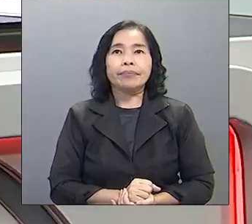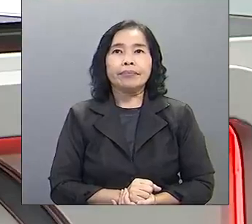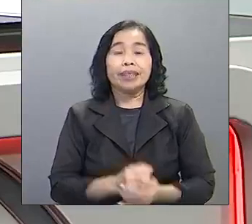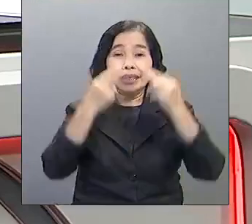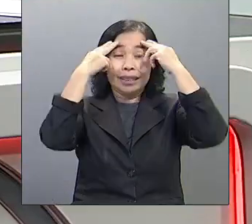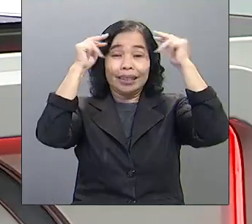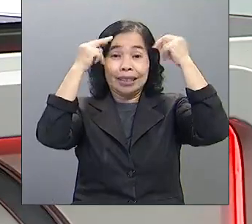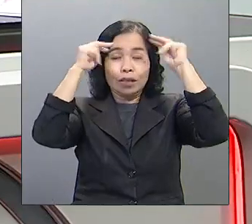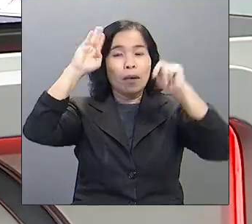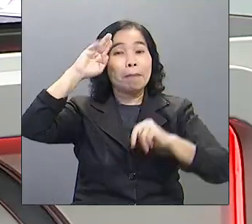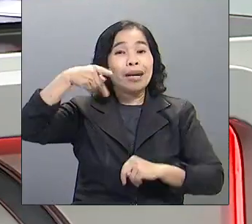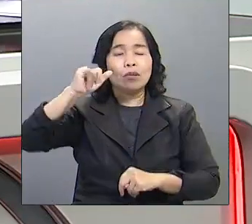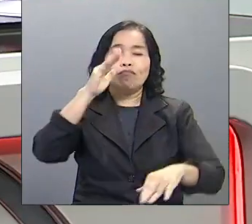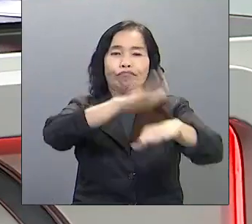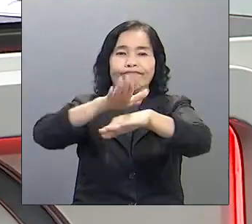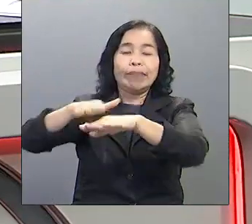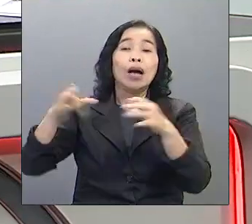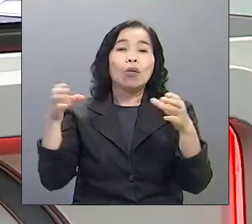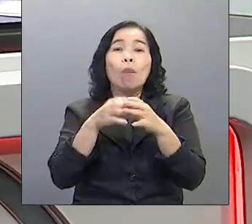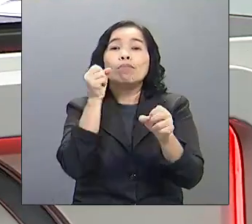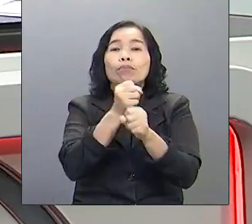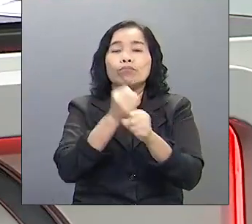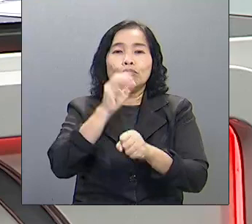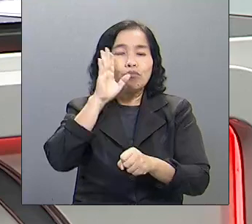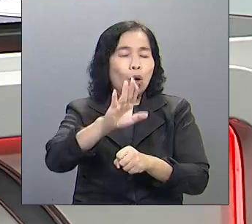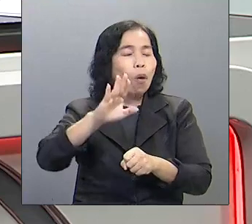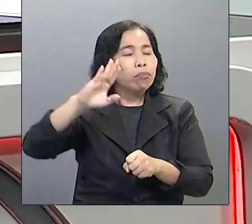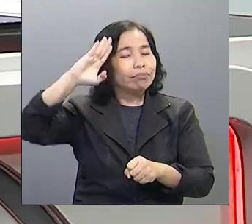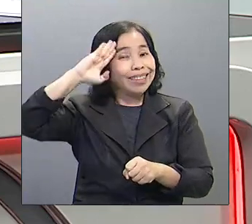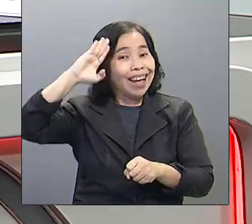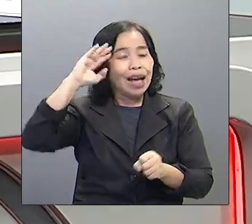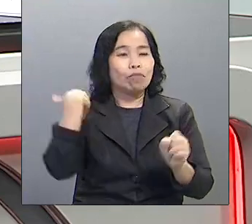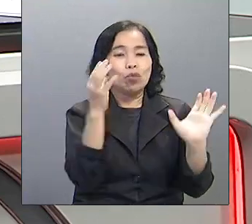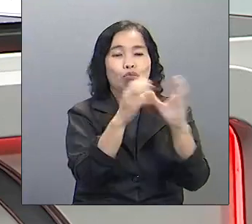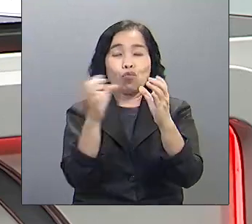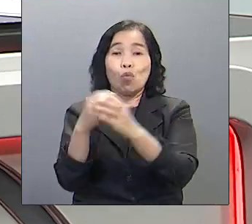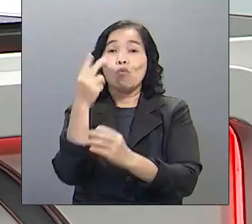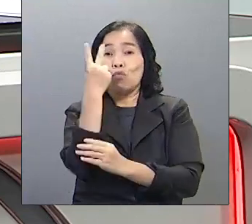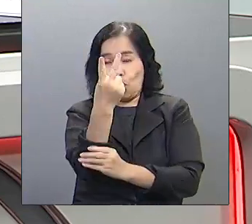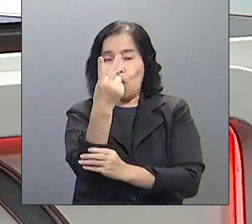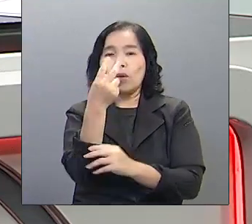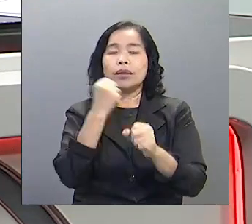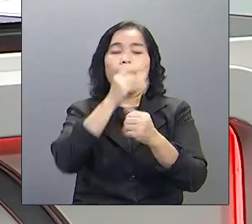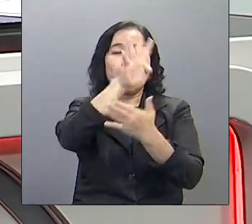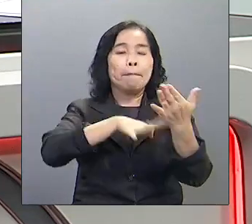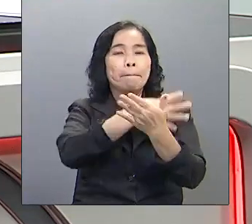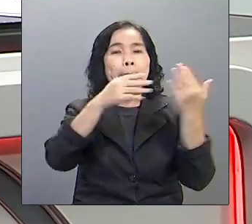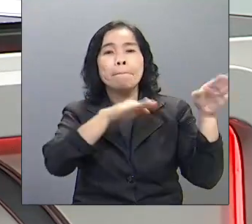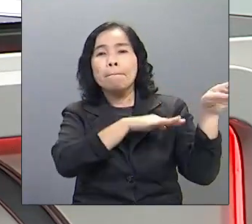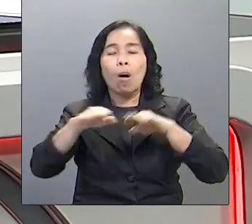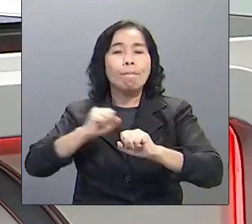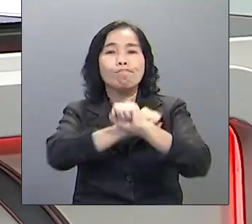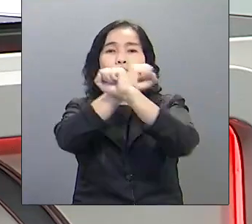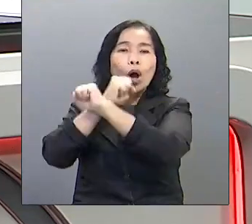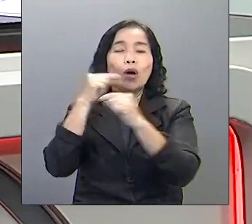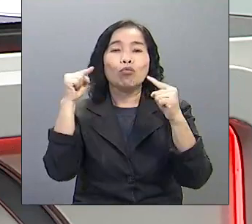ายกรัฐมนตรีเรียกประชุมหน่วยงานด้านความมั่นคง2คณะนะคะเพื่อที่จะเตรียมความพร้อมแผนการรักษาความปลอดภัย